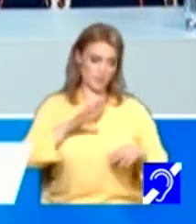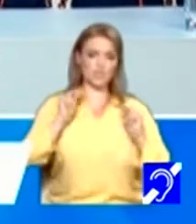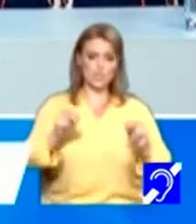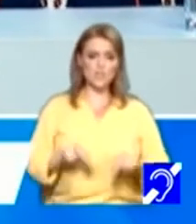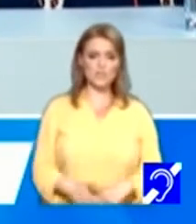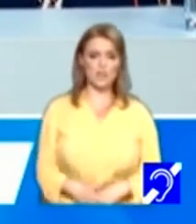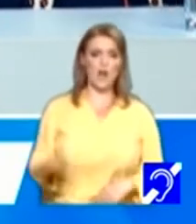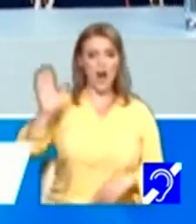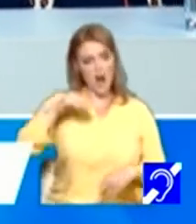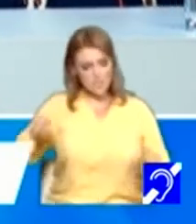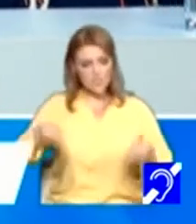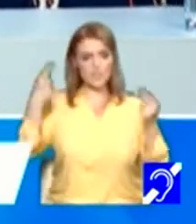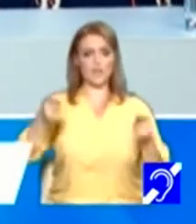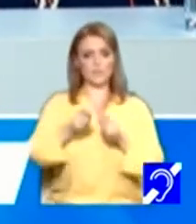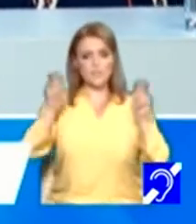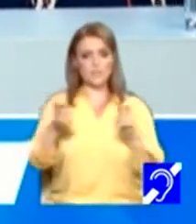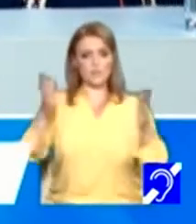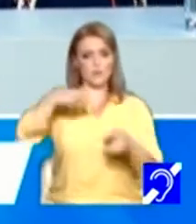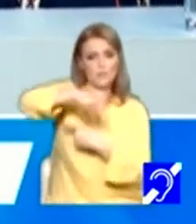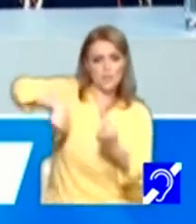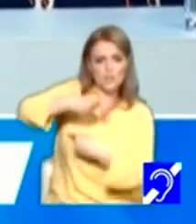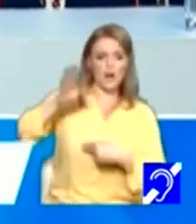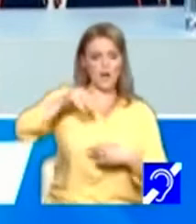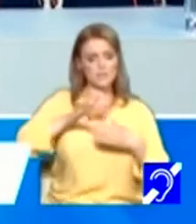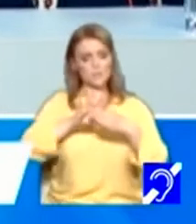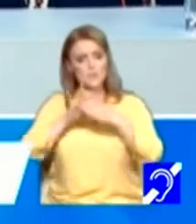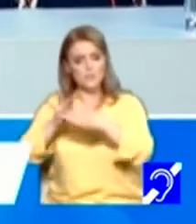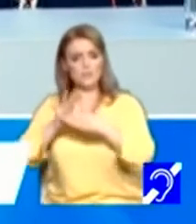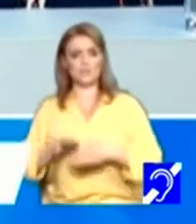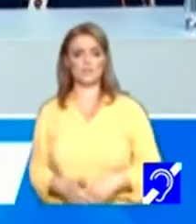Haideți să creăm afaceri, haideți să creăm parteneriate, haideți să